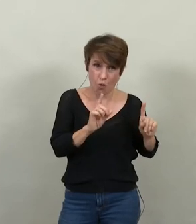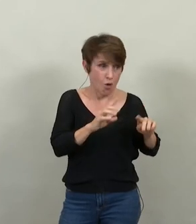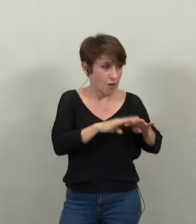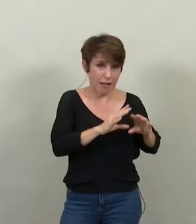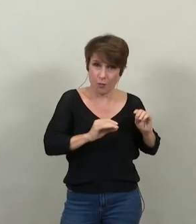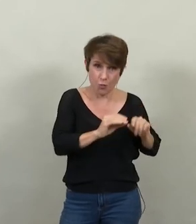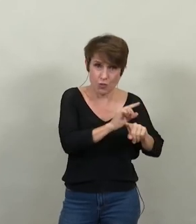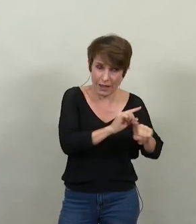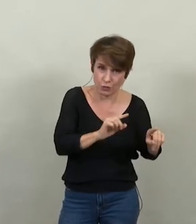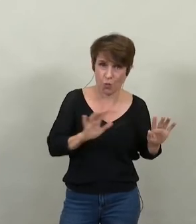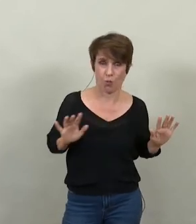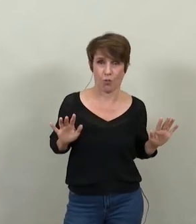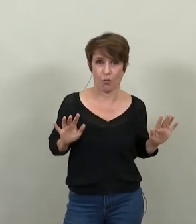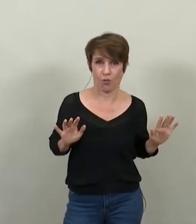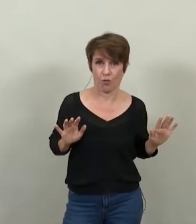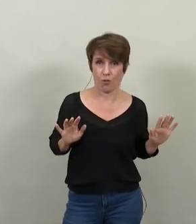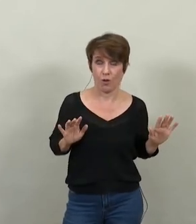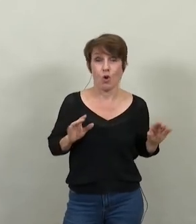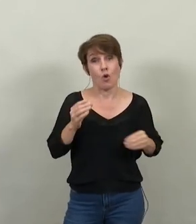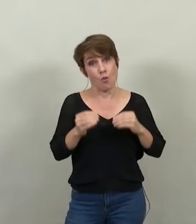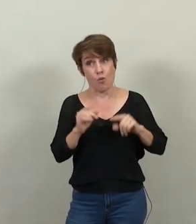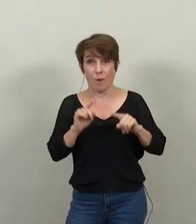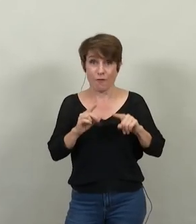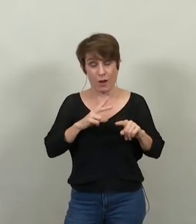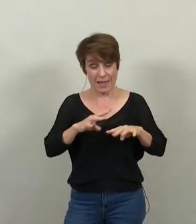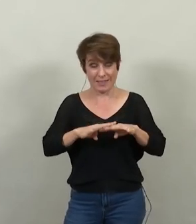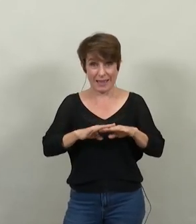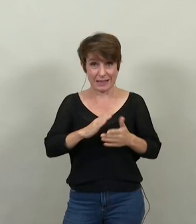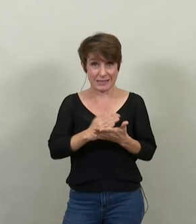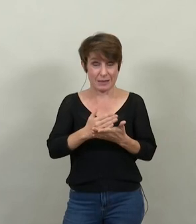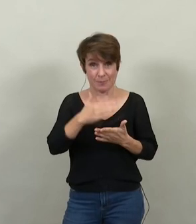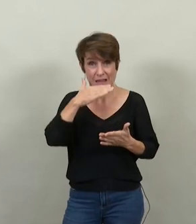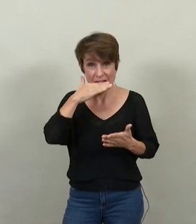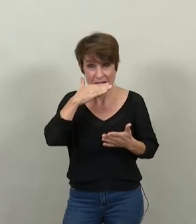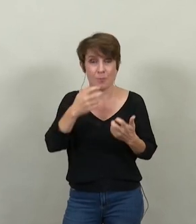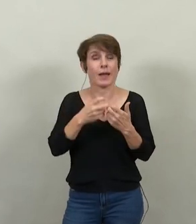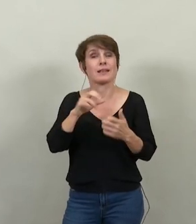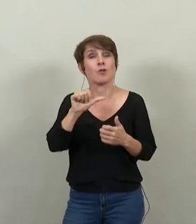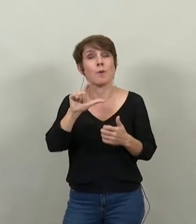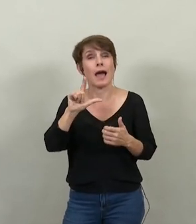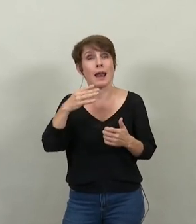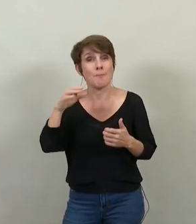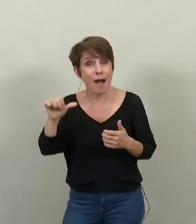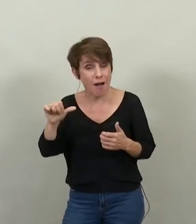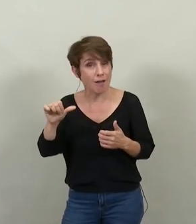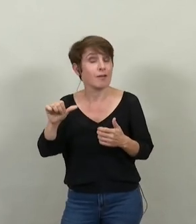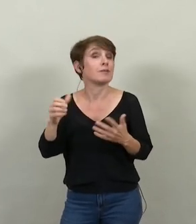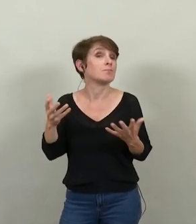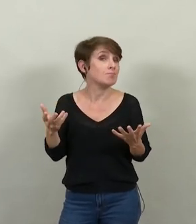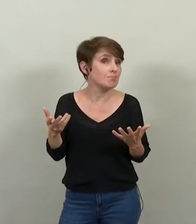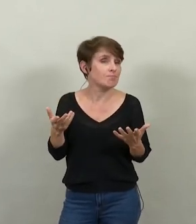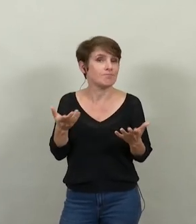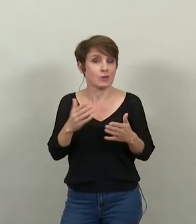comme ou des quartiers qui sont en bascule on parle à la fois de l'alema mais en terme de bascule vous savez les efforts l'énergie que nous